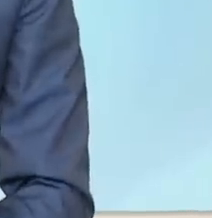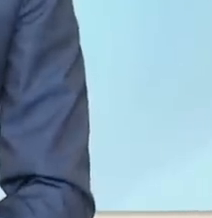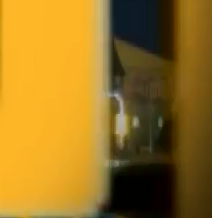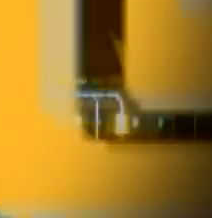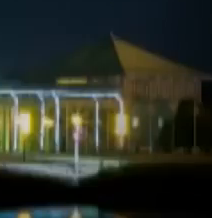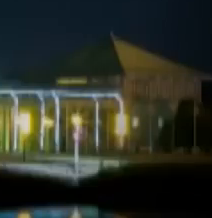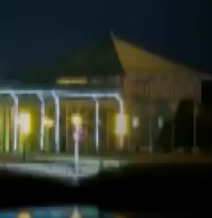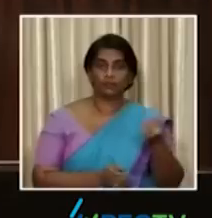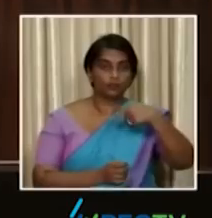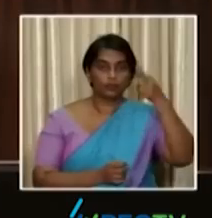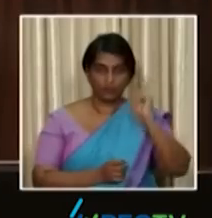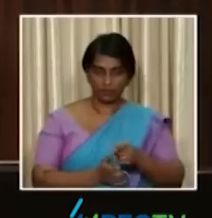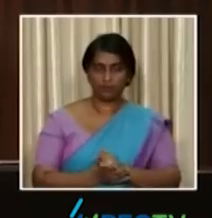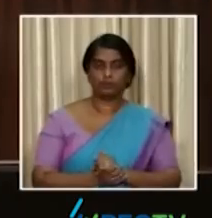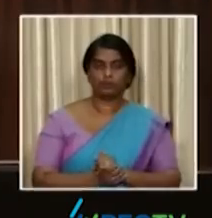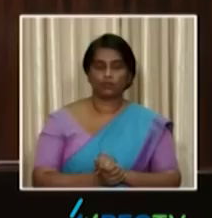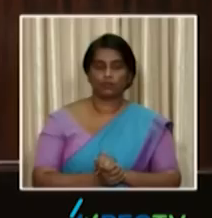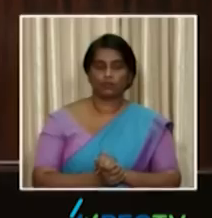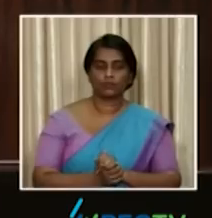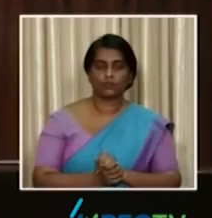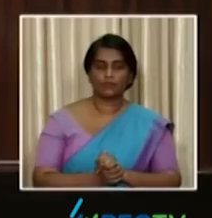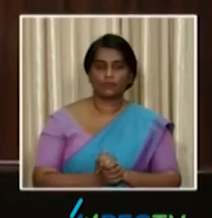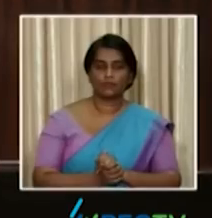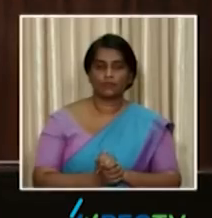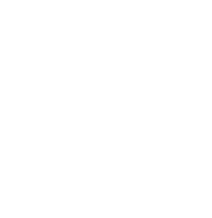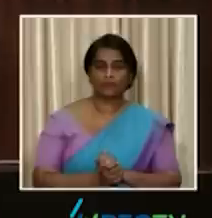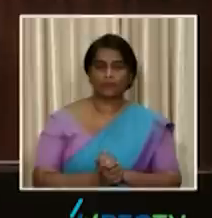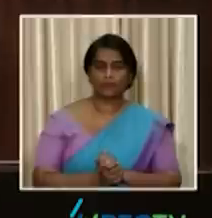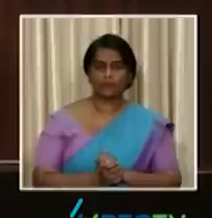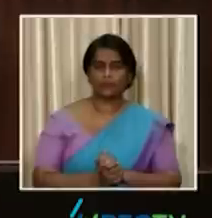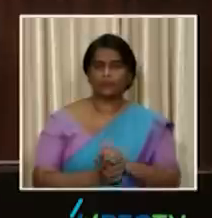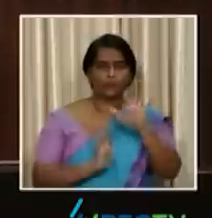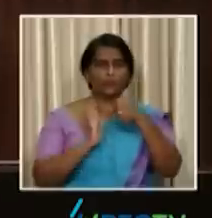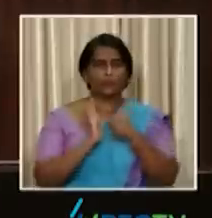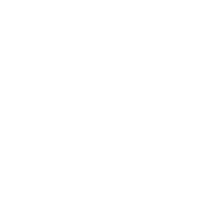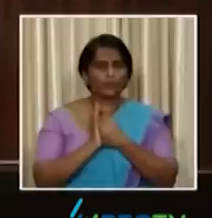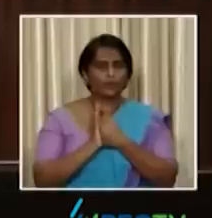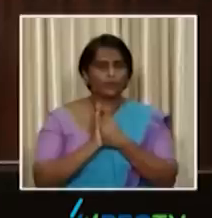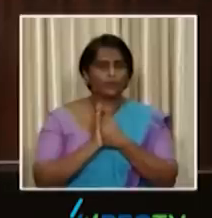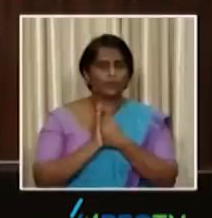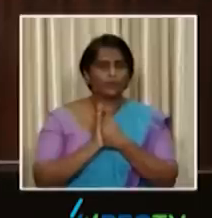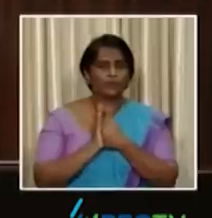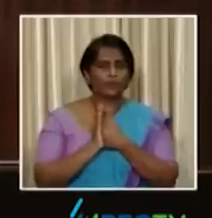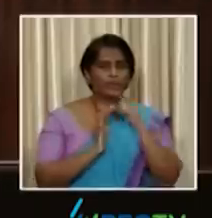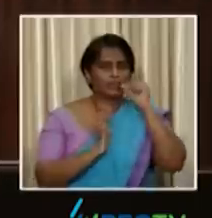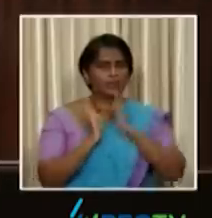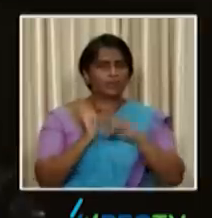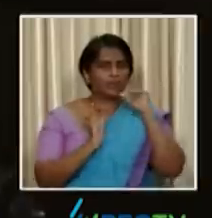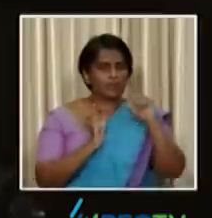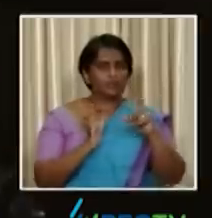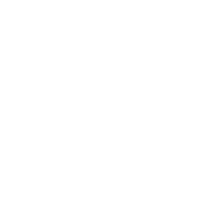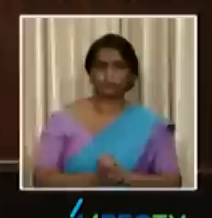නවදහනය. ගරු කතානායකතුමනේ ස්ථිර කරනවා. මොකද්ද තුමා ගරු කතානායකතුමනේ මහනගර සභා සංශෝධන පනත්